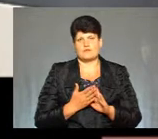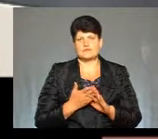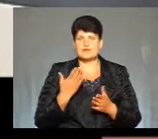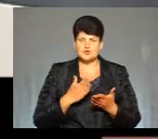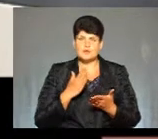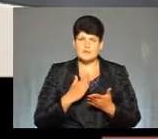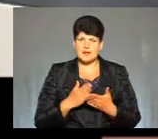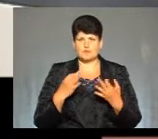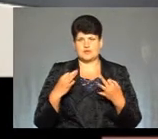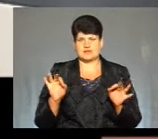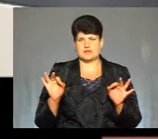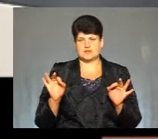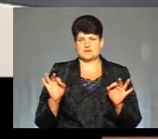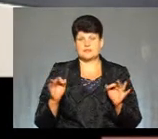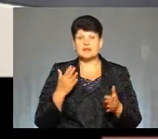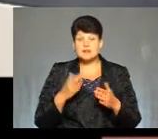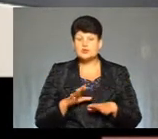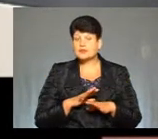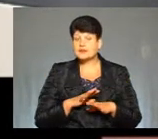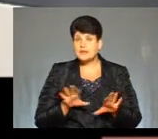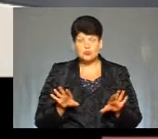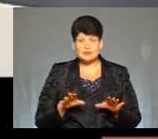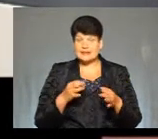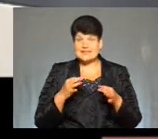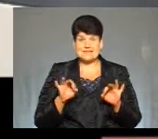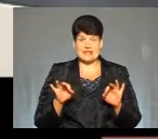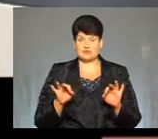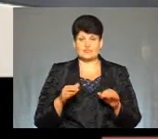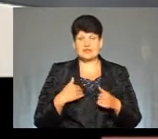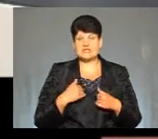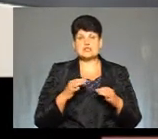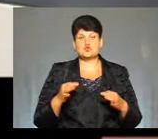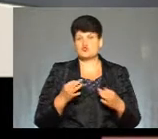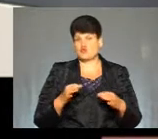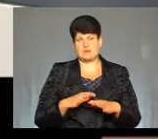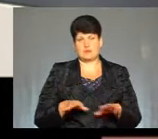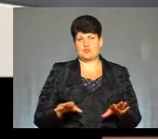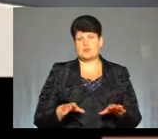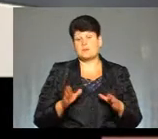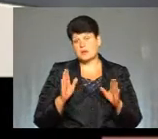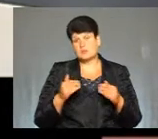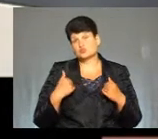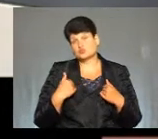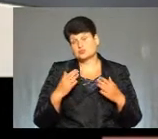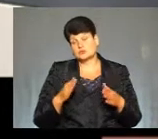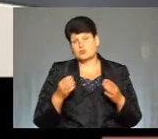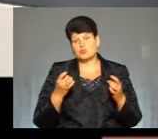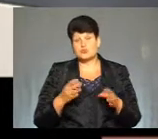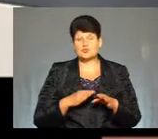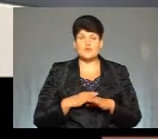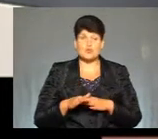маємо незалежність. Якщо не буде незалежності, в нас нічого не буде. Ми будемо просто